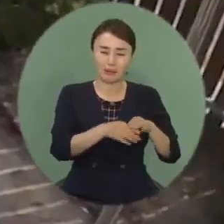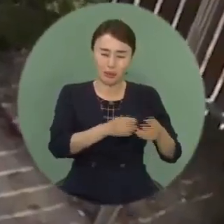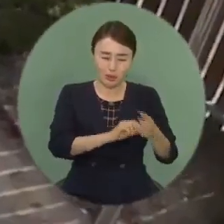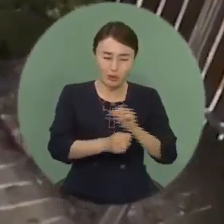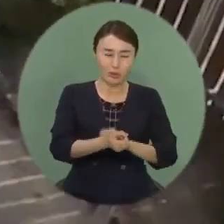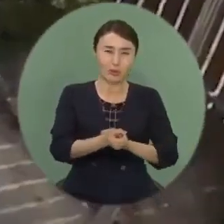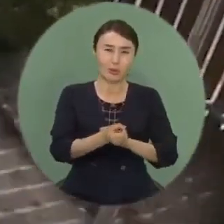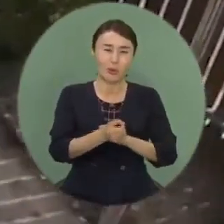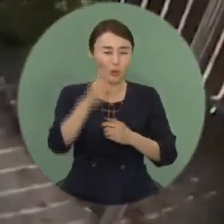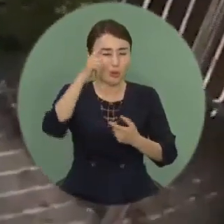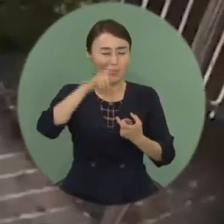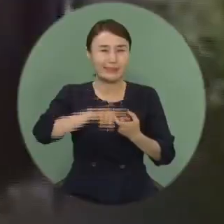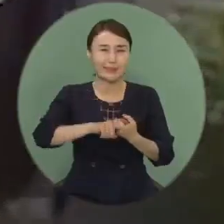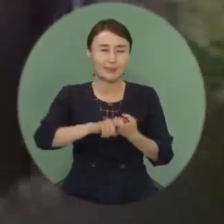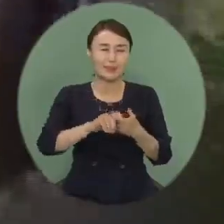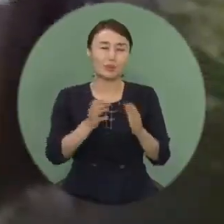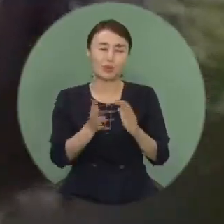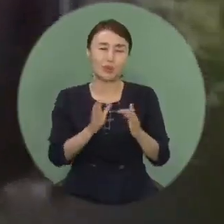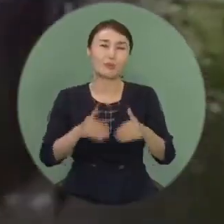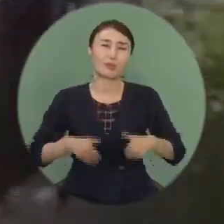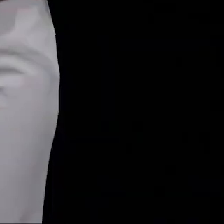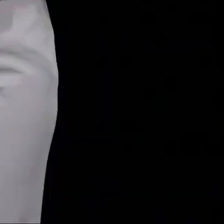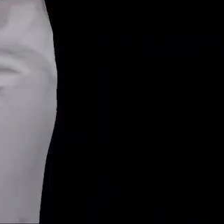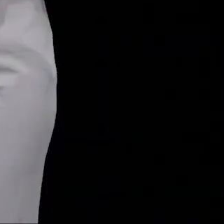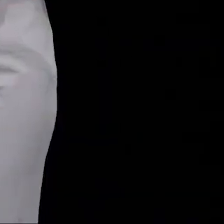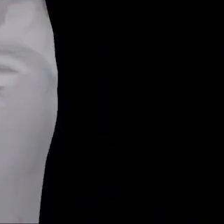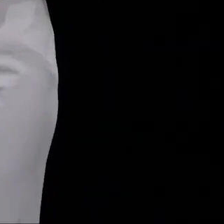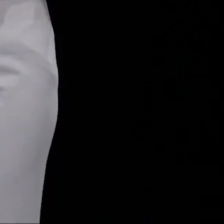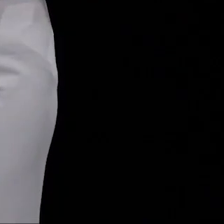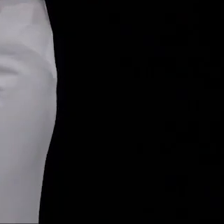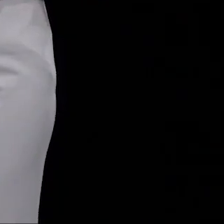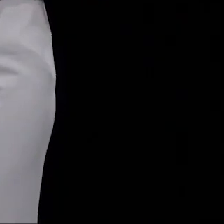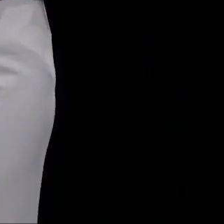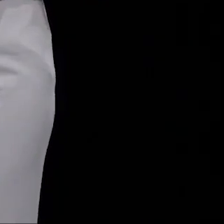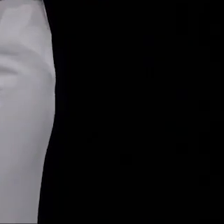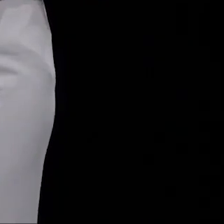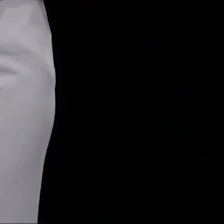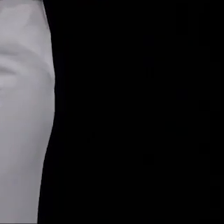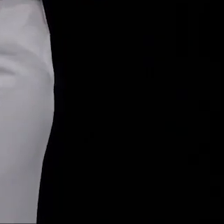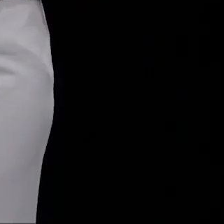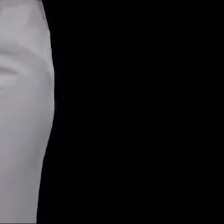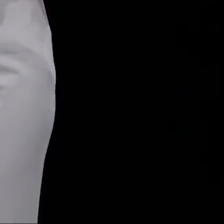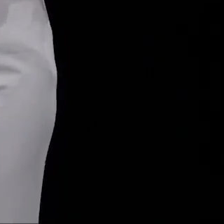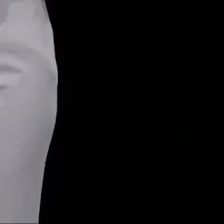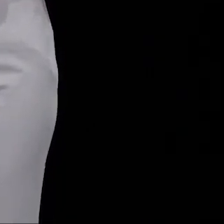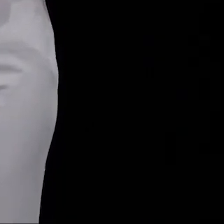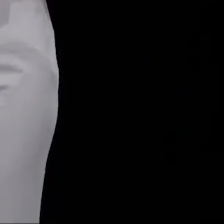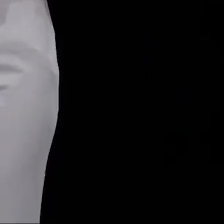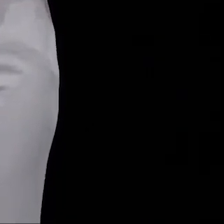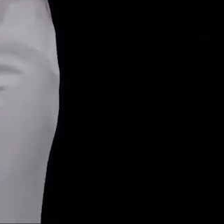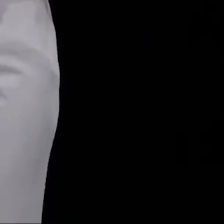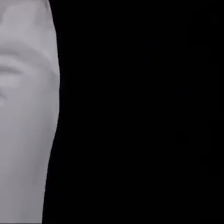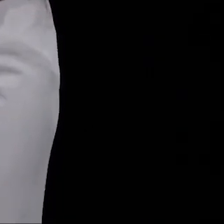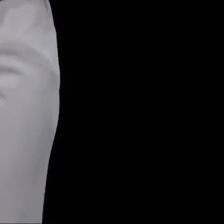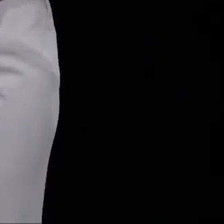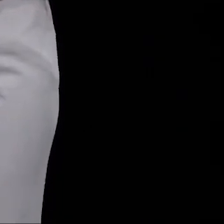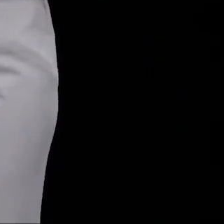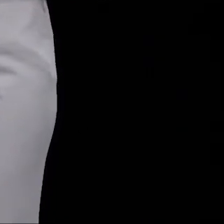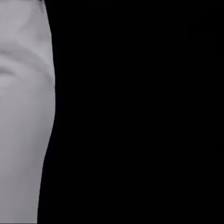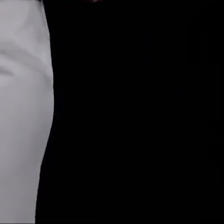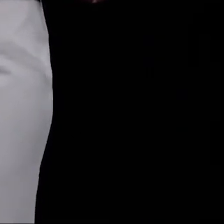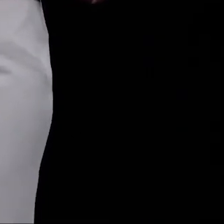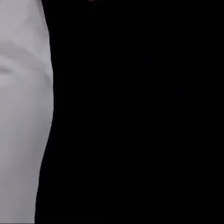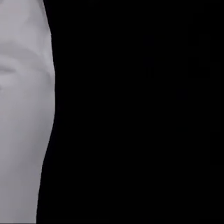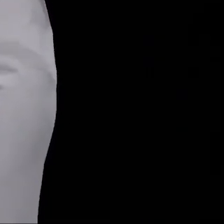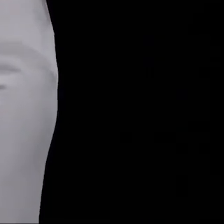보입니다 MBC 뉴스 임지은 있니다 언제 어디서나 내손안의 뉴스 광주 NBC 뉴스 유튜브